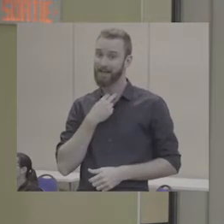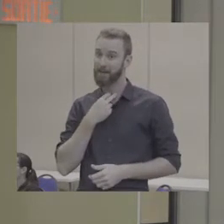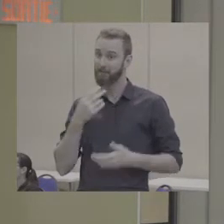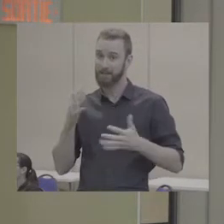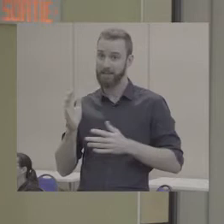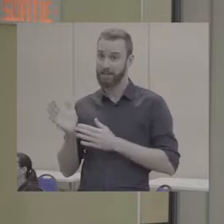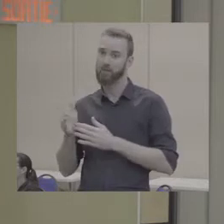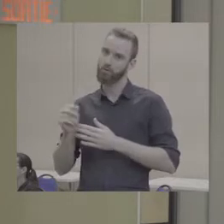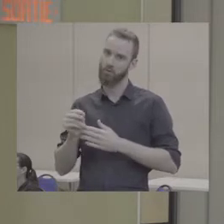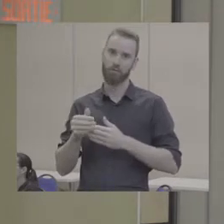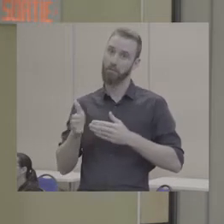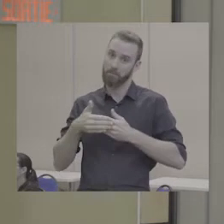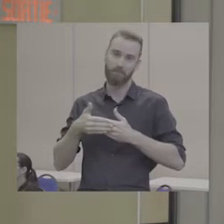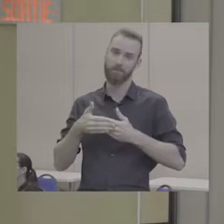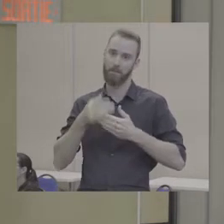n'ouvre plus.